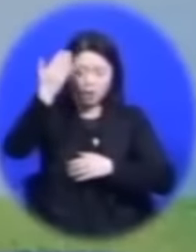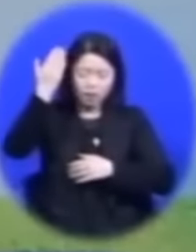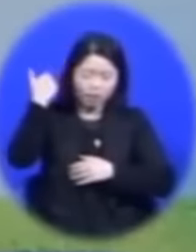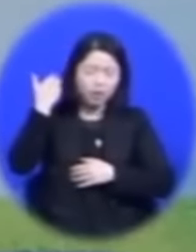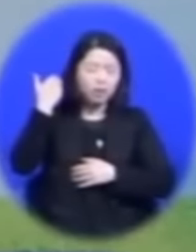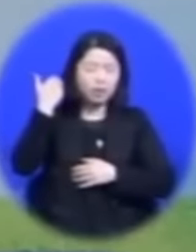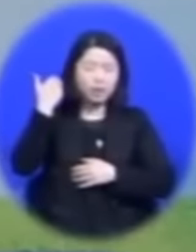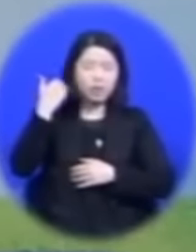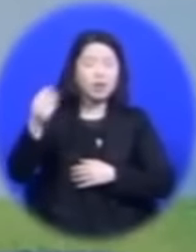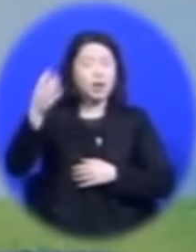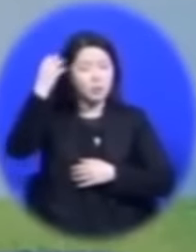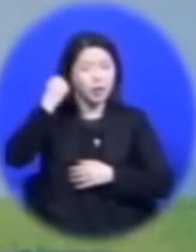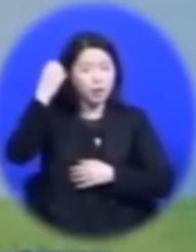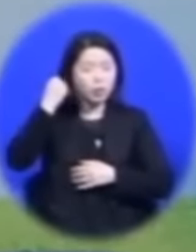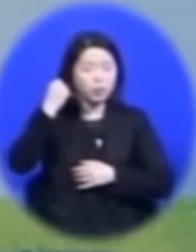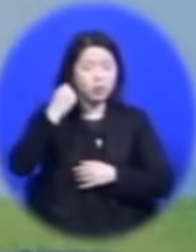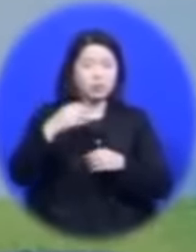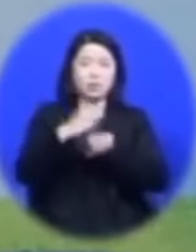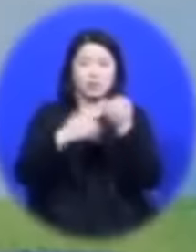다 생각나지는